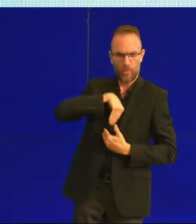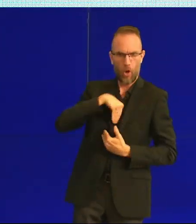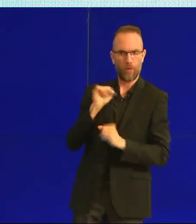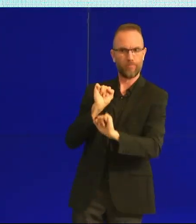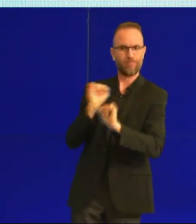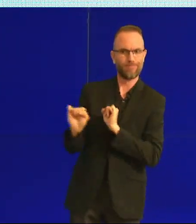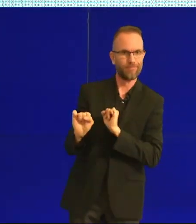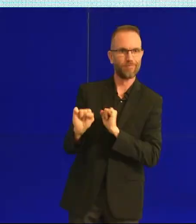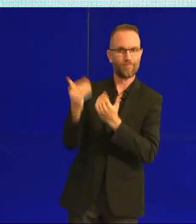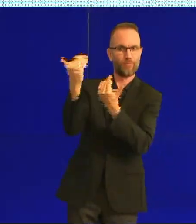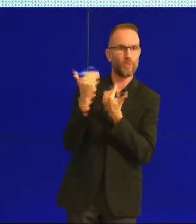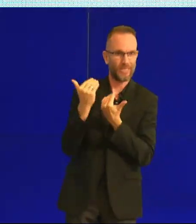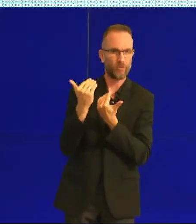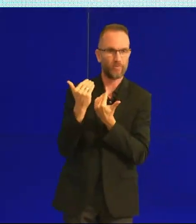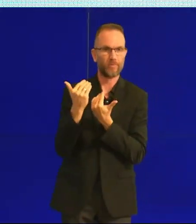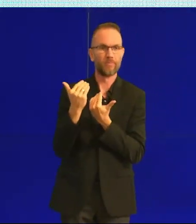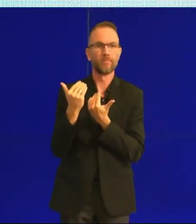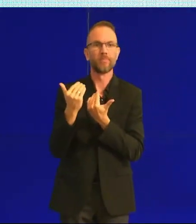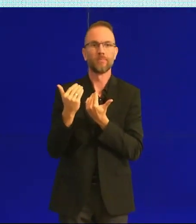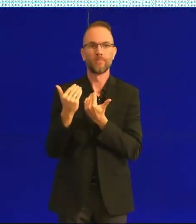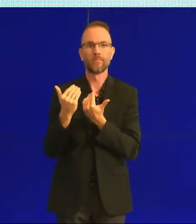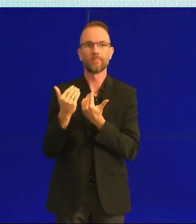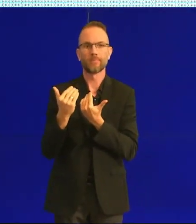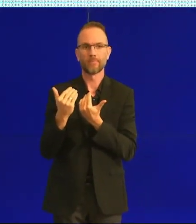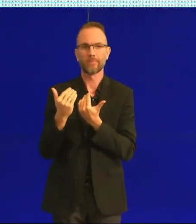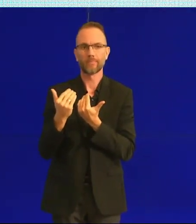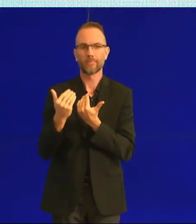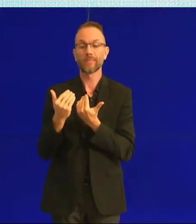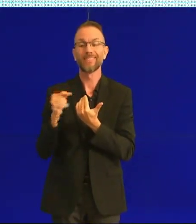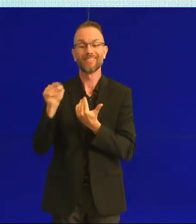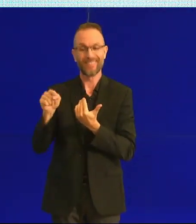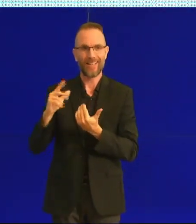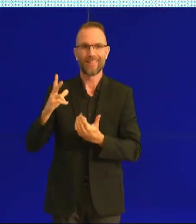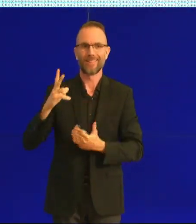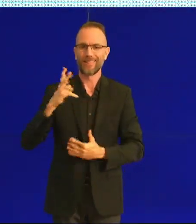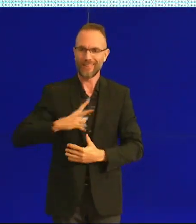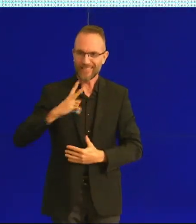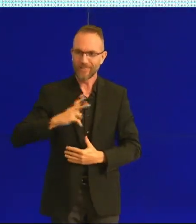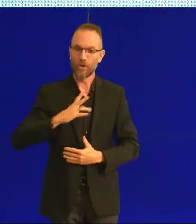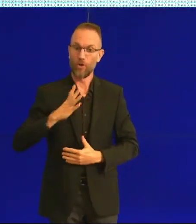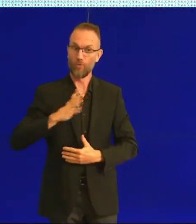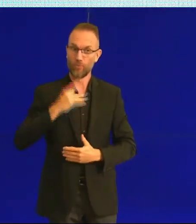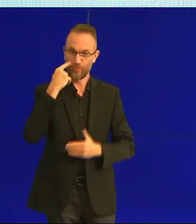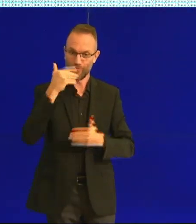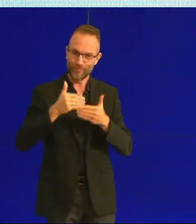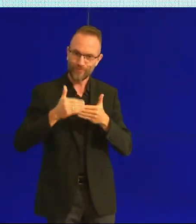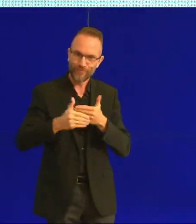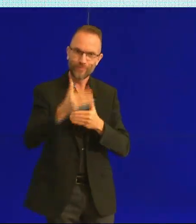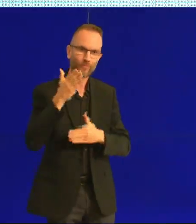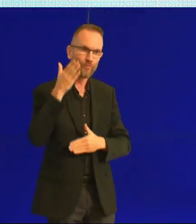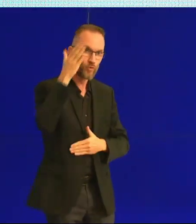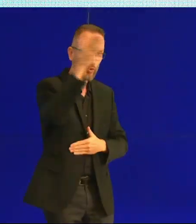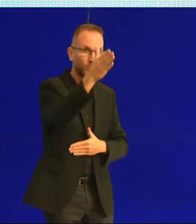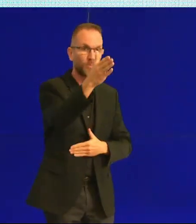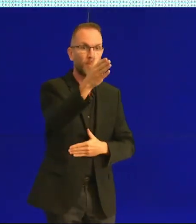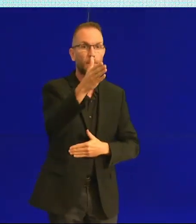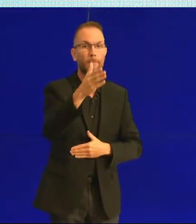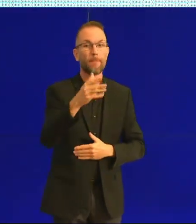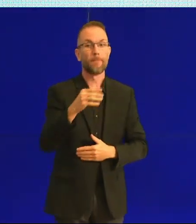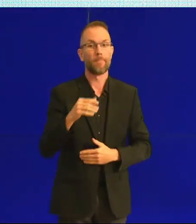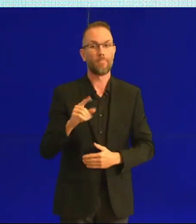après avoir validé les différentes techniques qui sont aujourd'hui disponibles et donc nous sommes en train de faire le